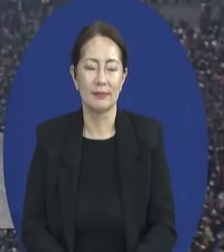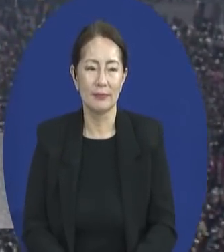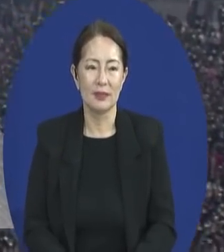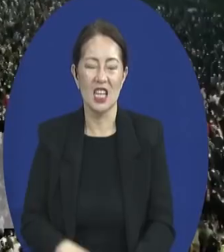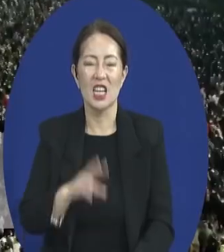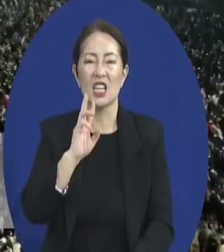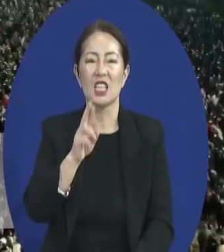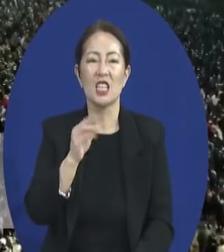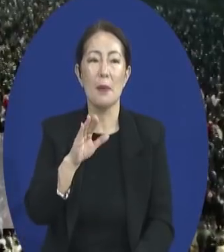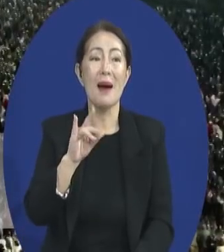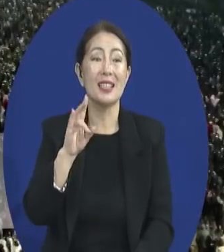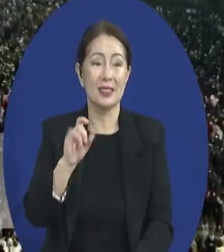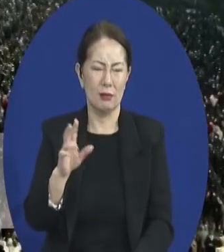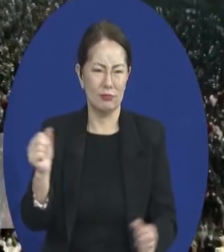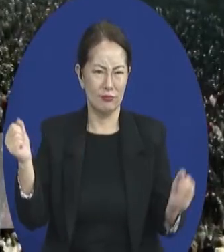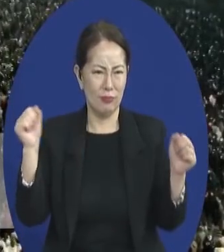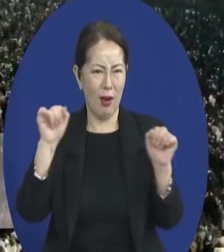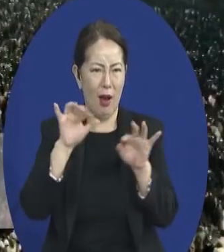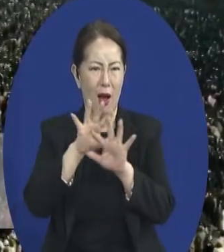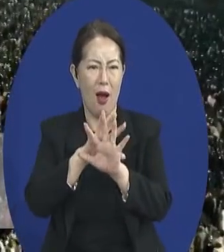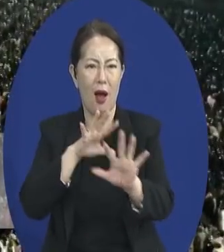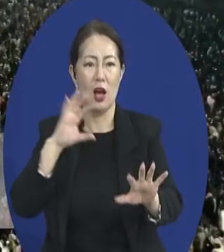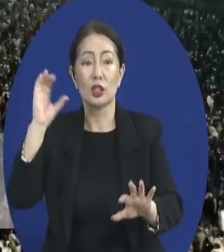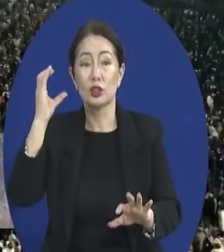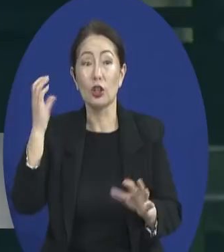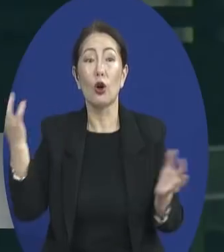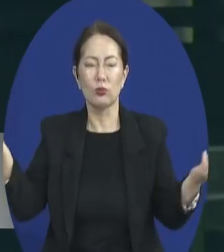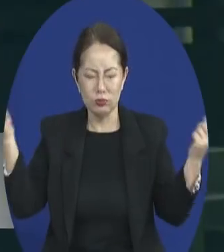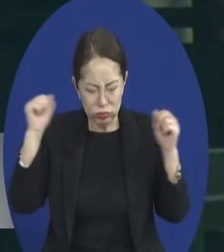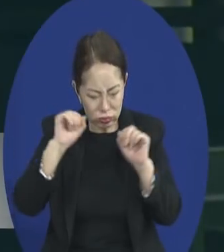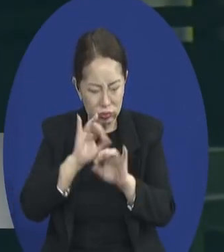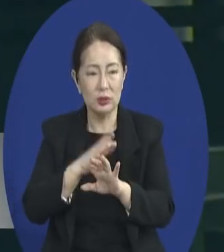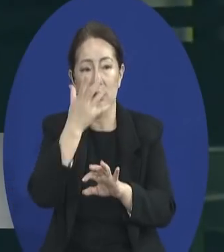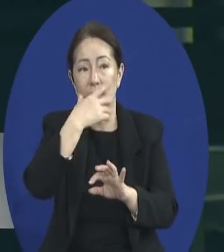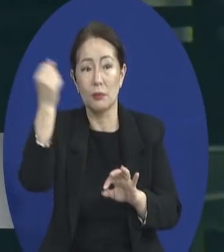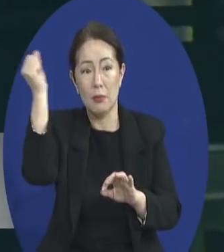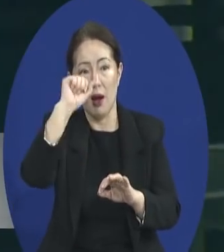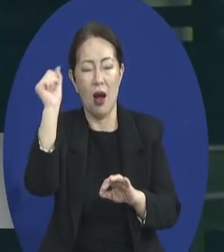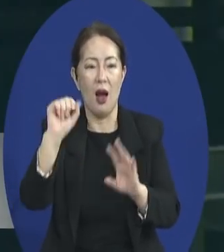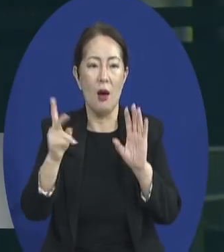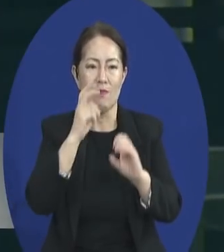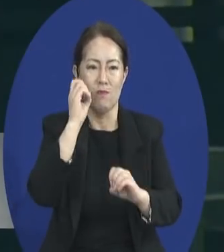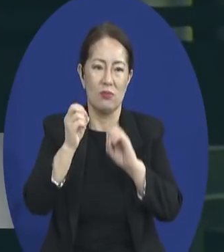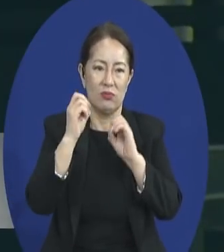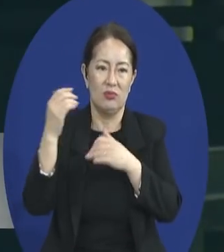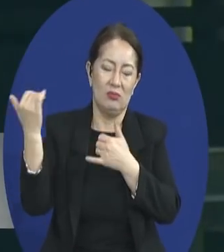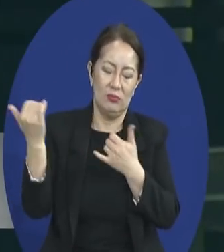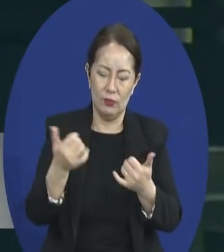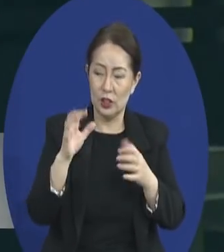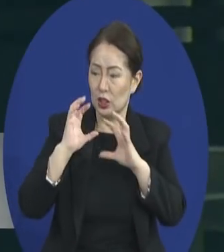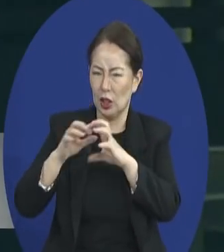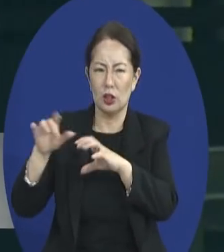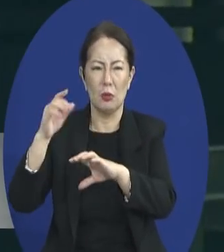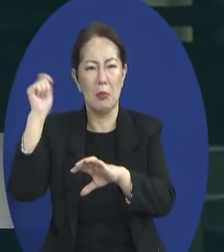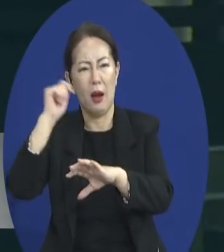Ким Ир Синий талбайд Умар Солонгосын ард иргэд цуглуулж шинэ оныг өгтчээ. Дэлхийн олон орнд шинэ оны баярын томоохон арга хэмжээнүүд